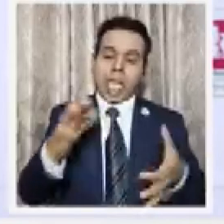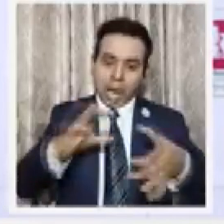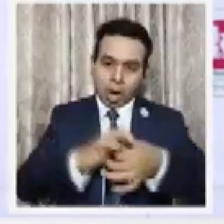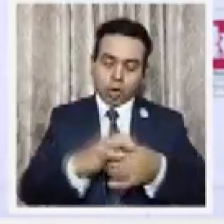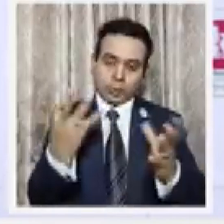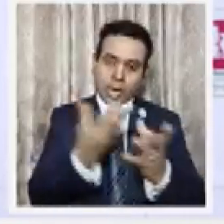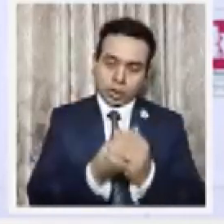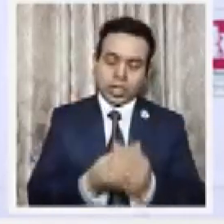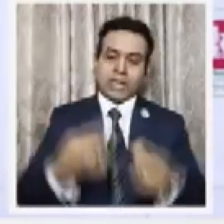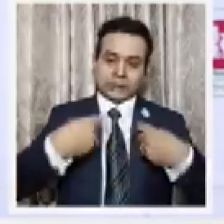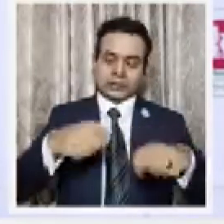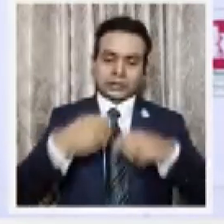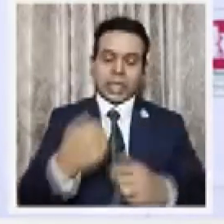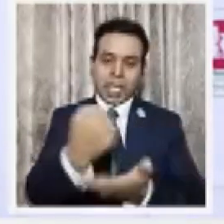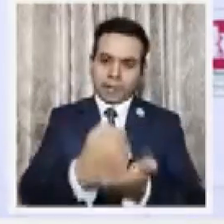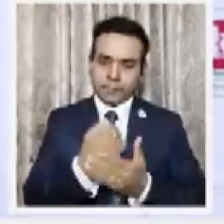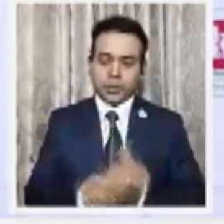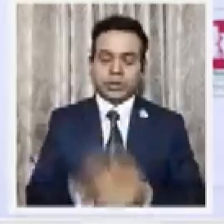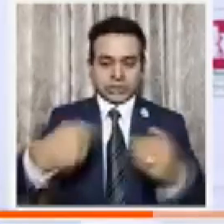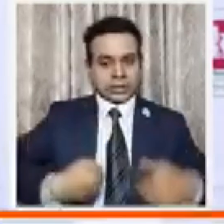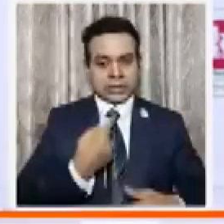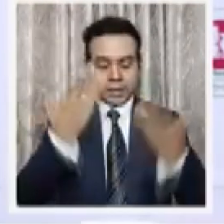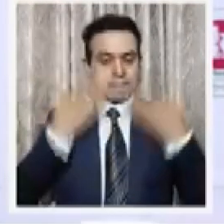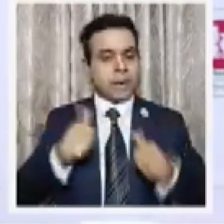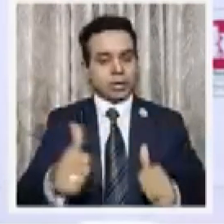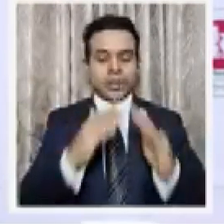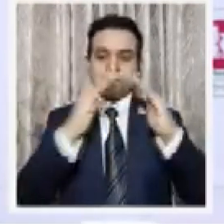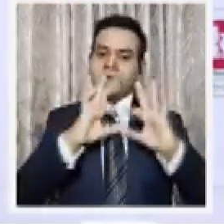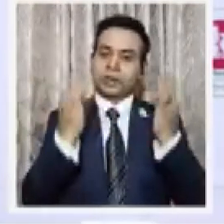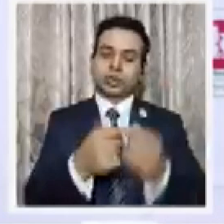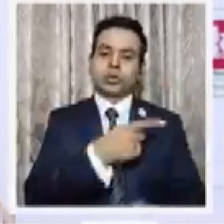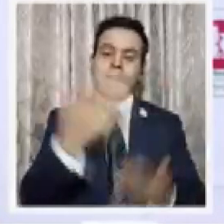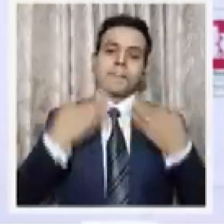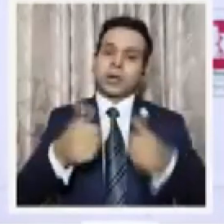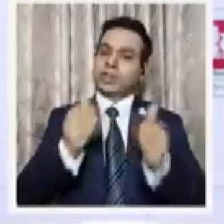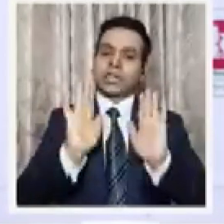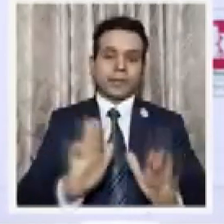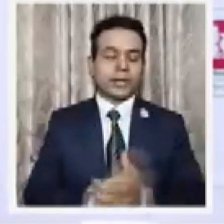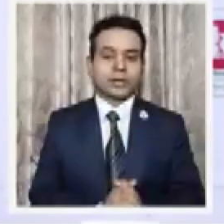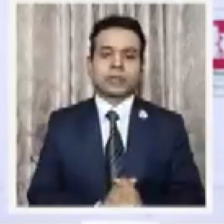সুস্থ থাকুন, পরিবারকে সুস্থ রাখুন, সবাই ভালো থাকবেন, সুস্থ থাকবেন। আসসালামু আলাইকুম।